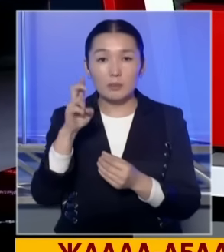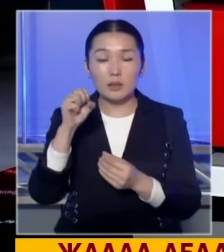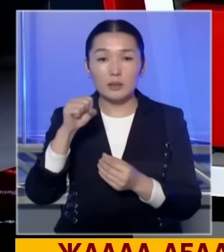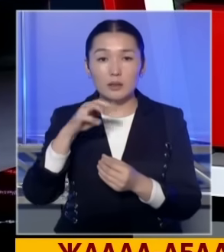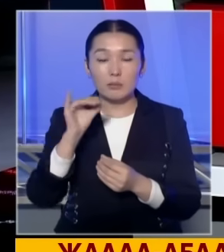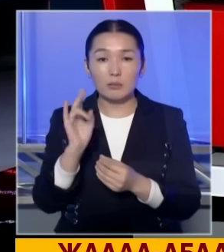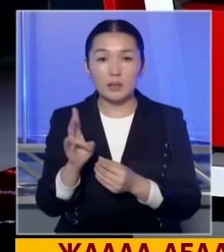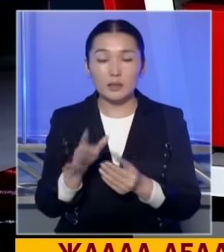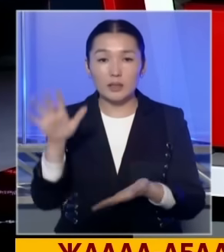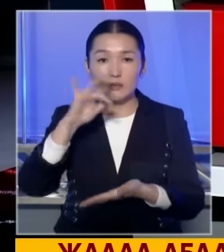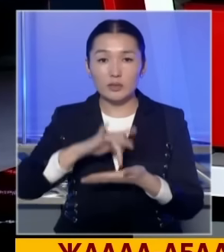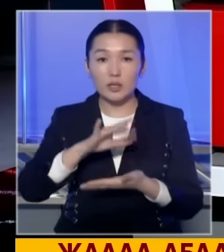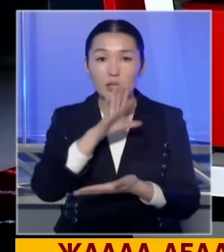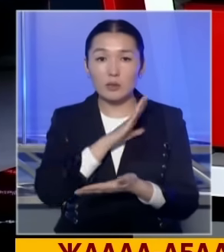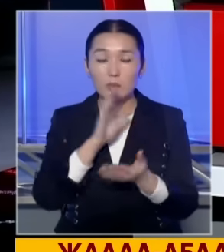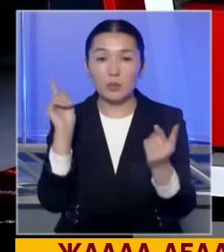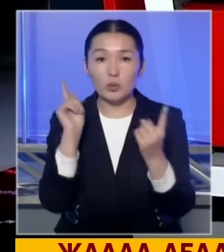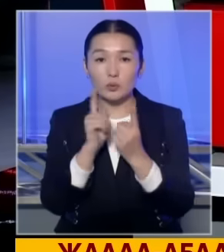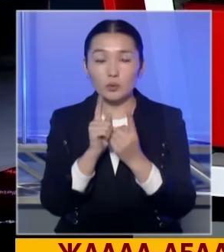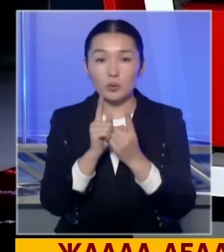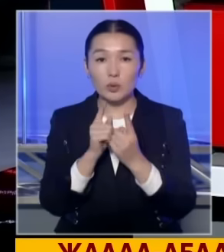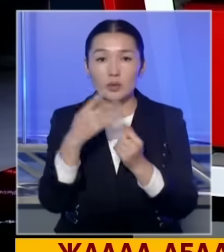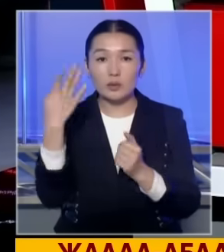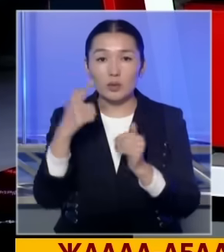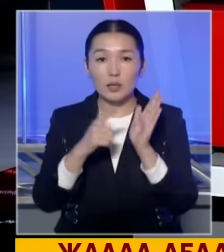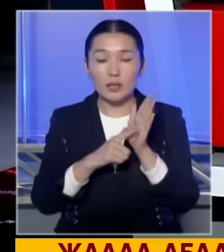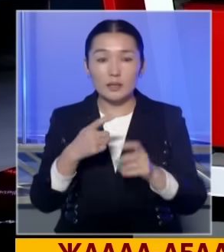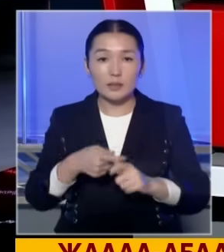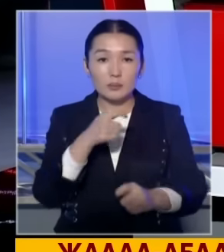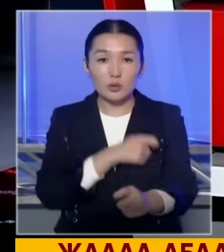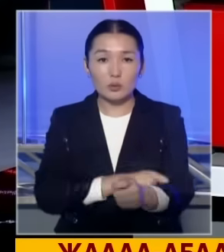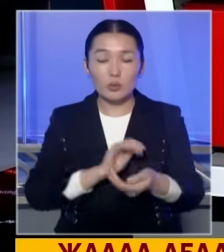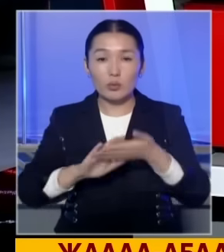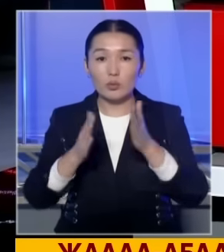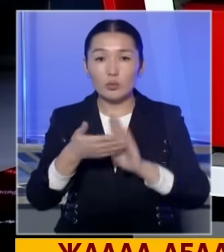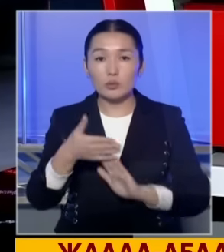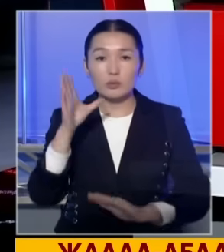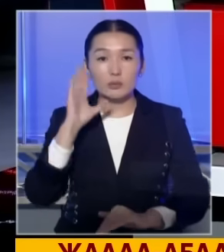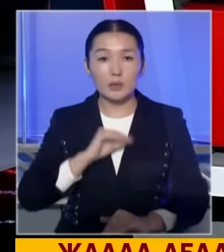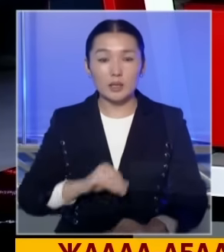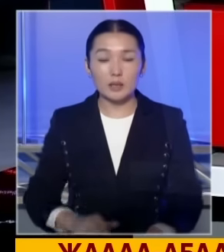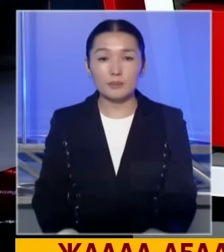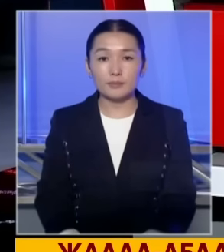шаарында өтүп, анда тараптар чек ара тилкесинин 47,5 чакырымын макулдашууга жетише алышкан.